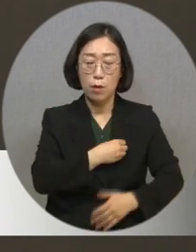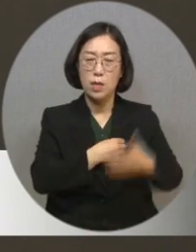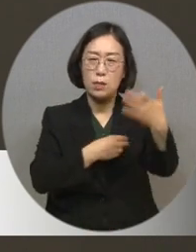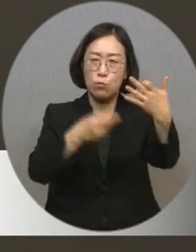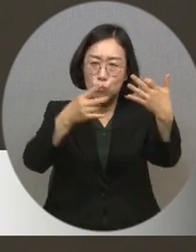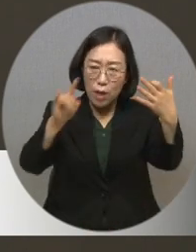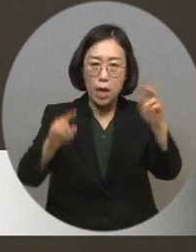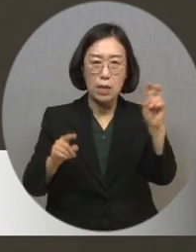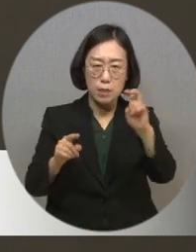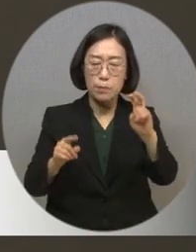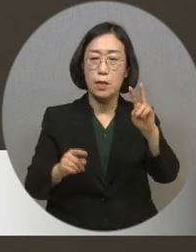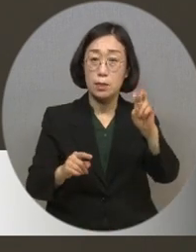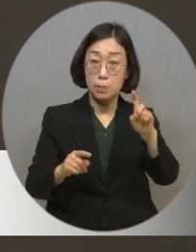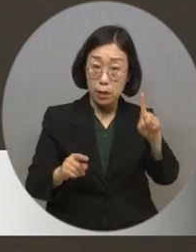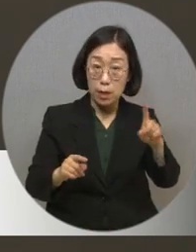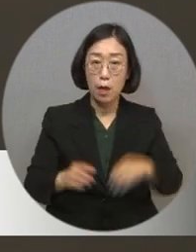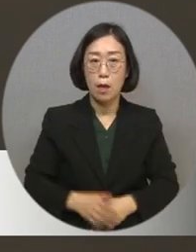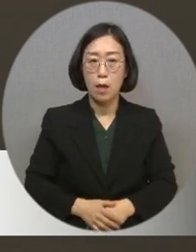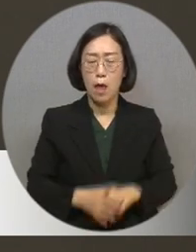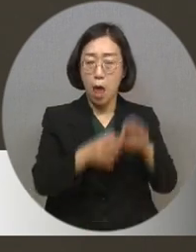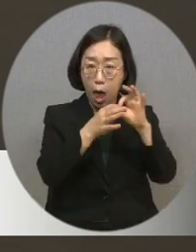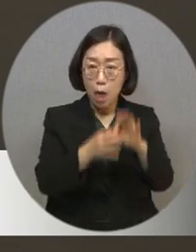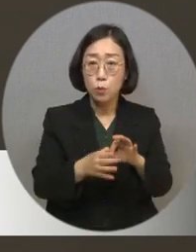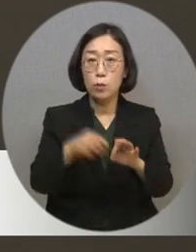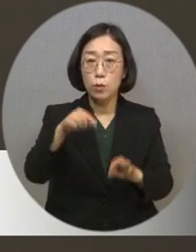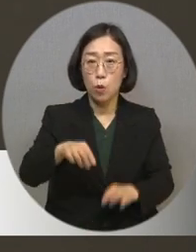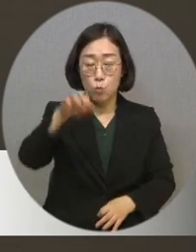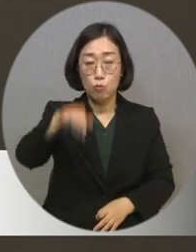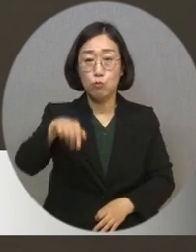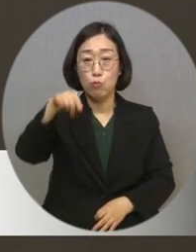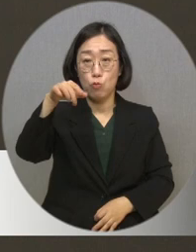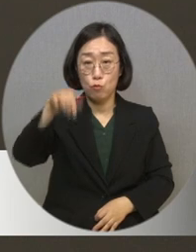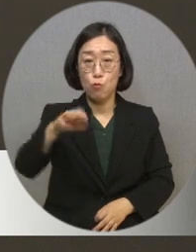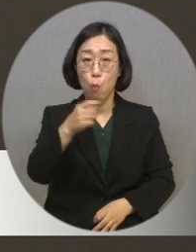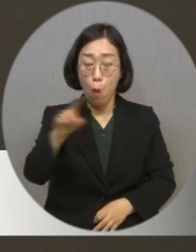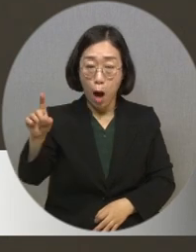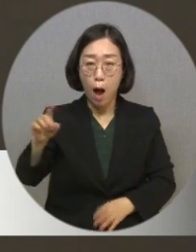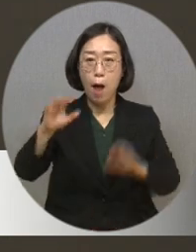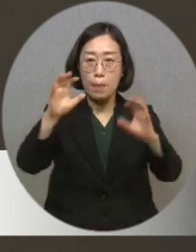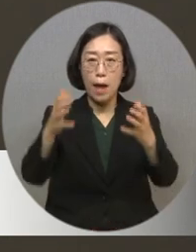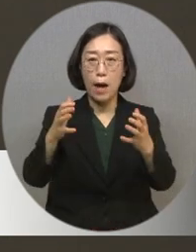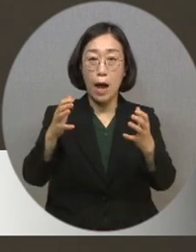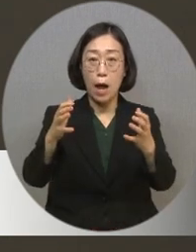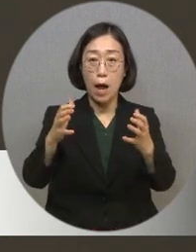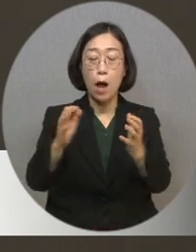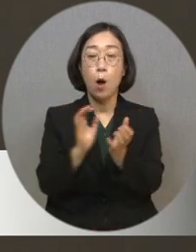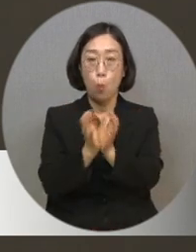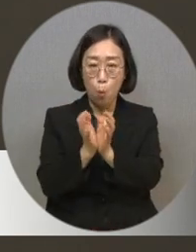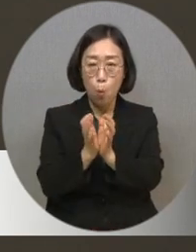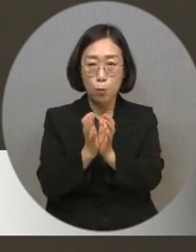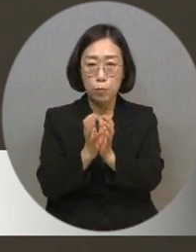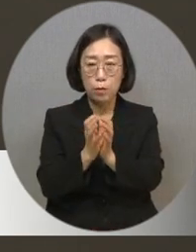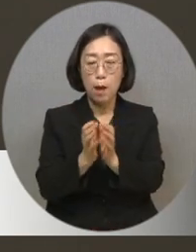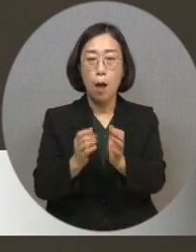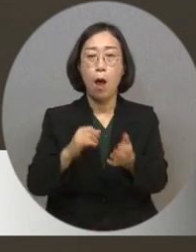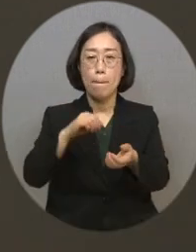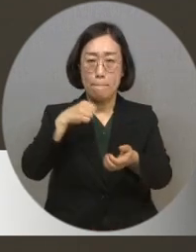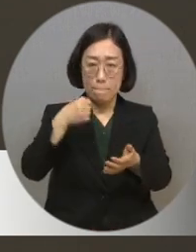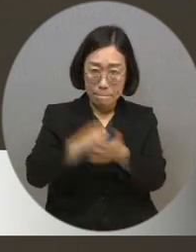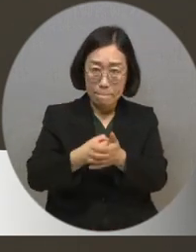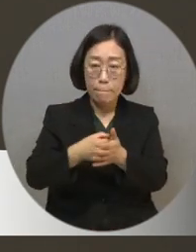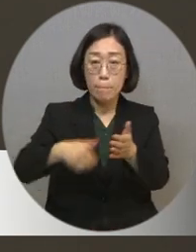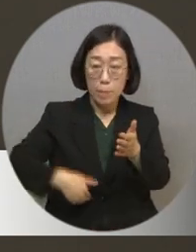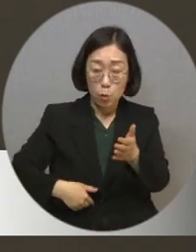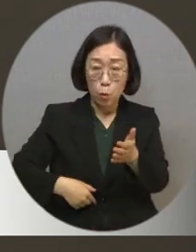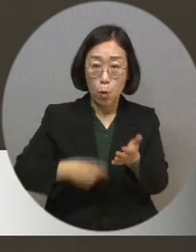19대, 20대, 21대 계속해서 이 무궁화를 국화 지정 입법을 발의했습니다.